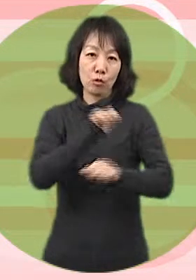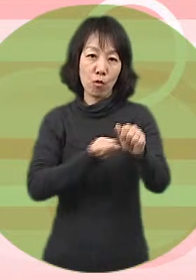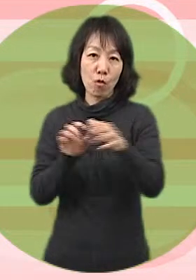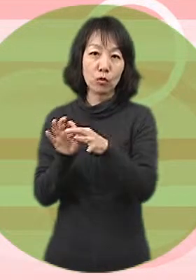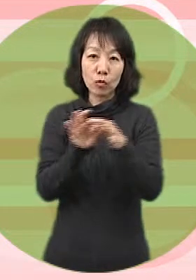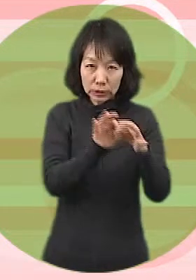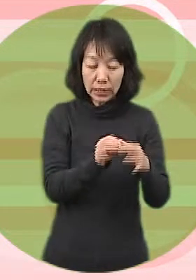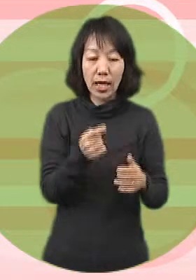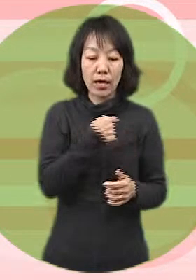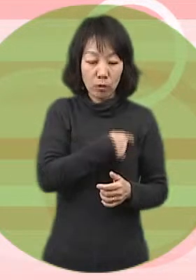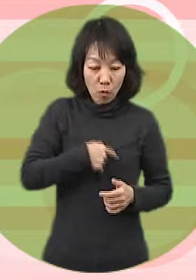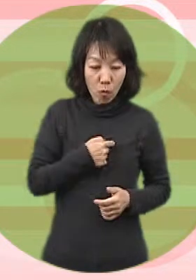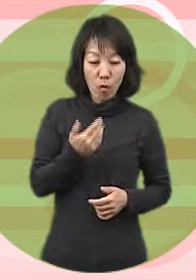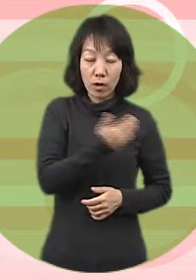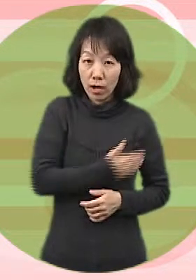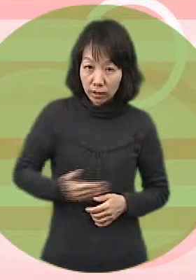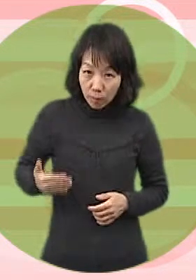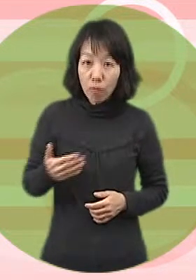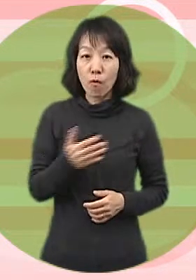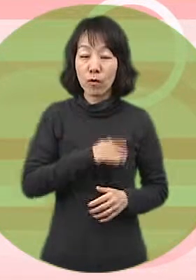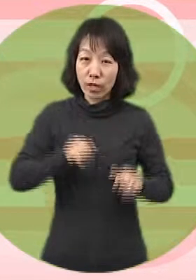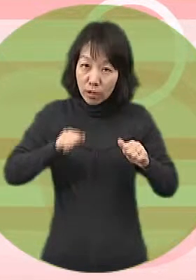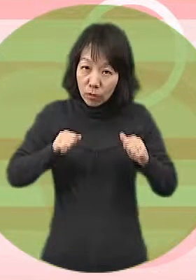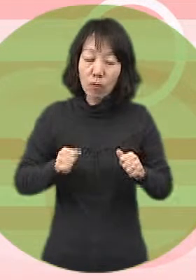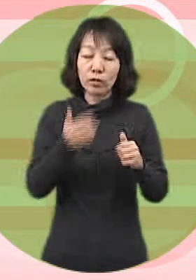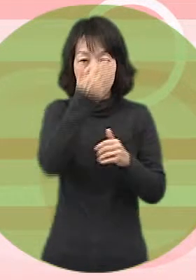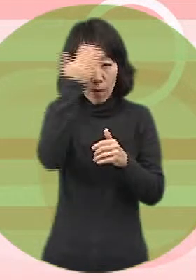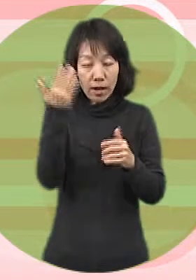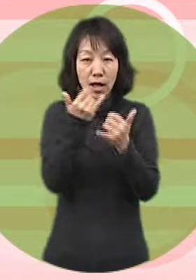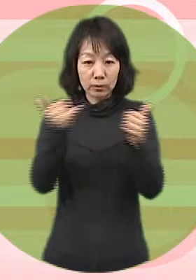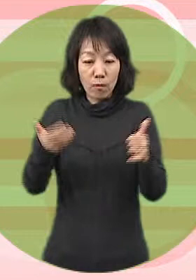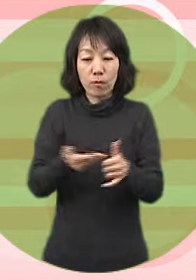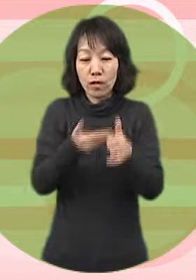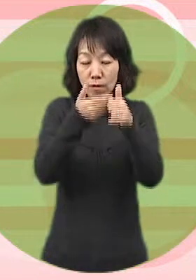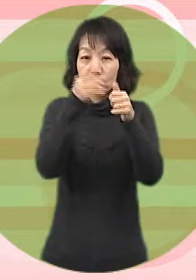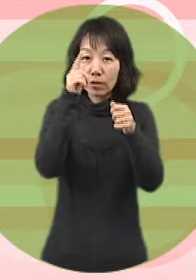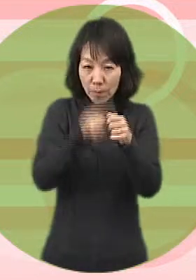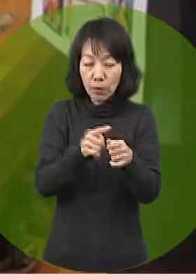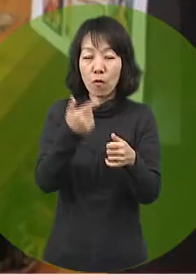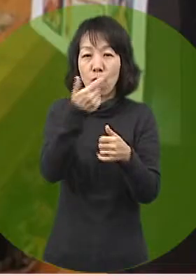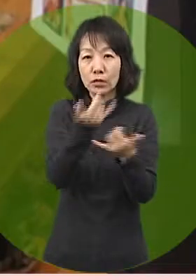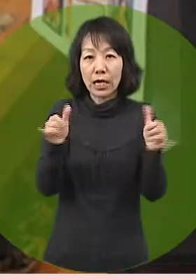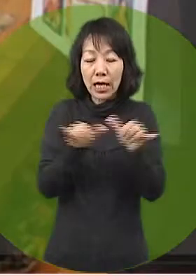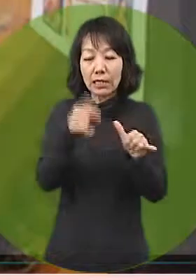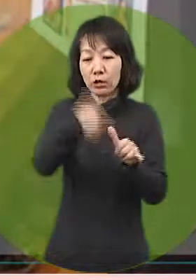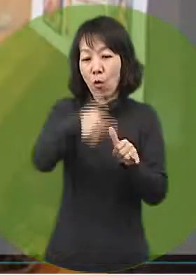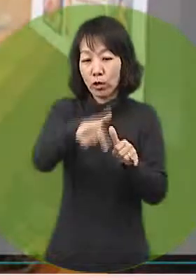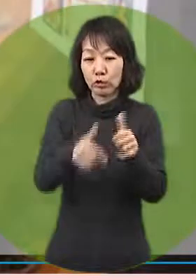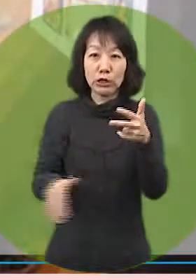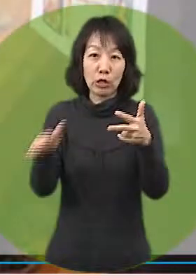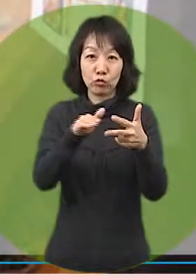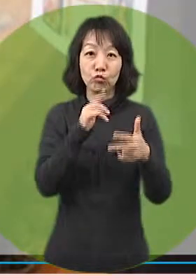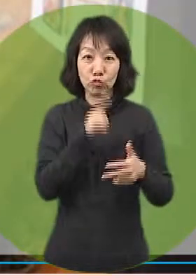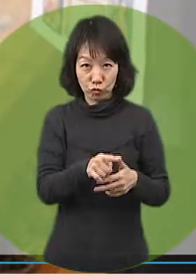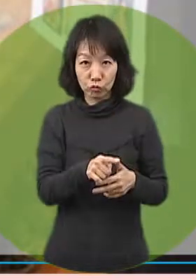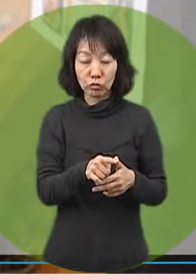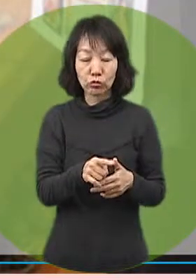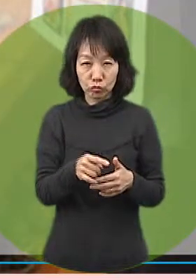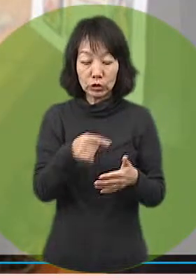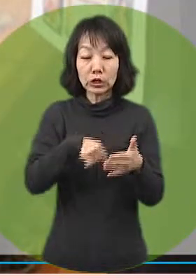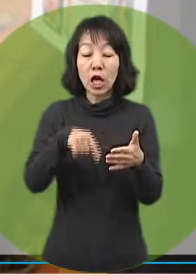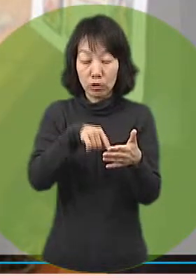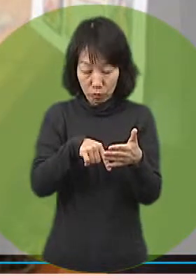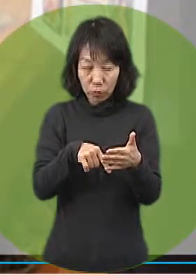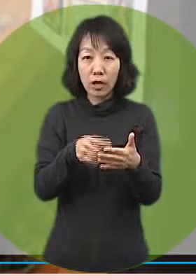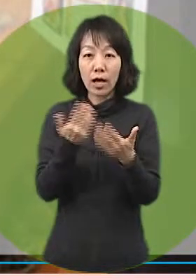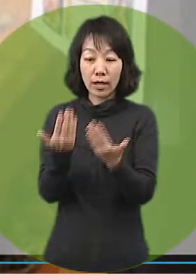に健全な青少年を育成することを目的とした社会教育施設です。主な用途として学校